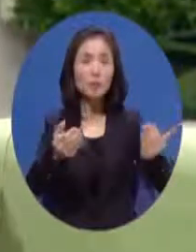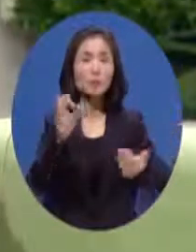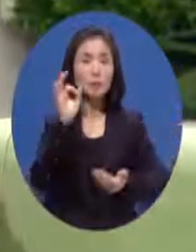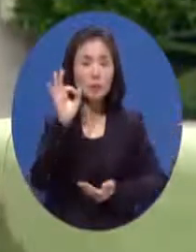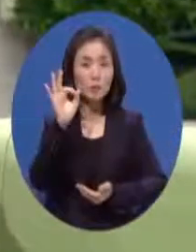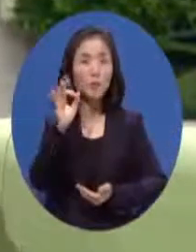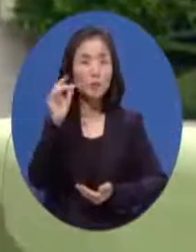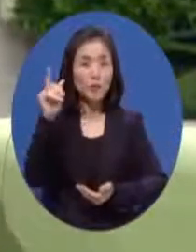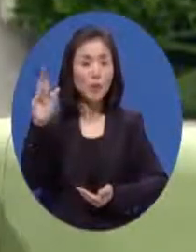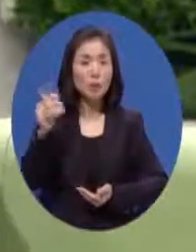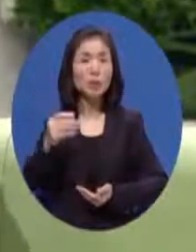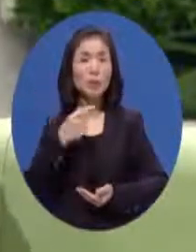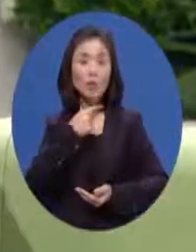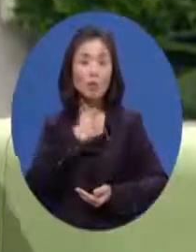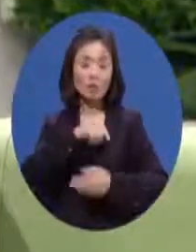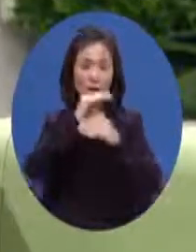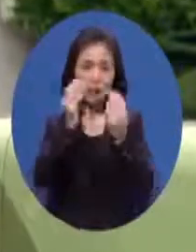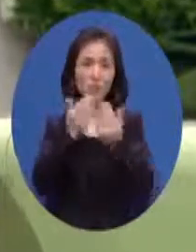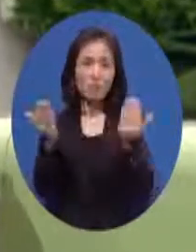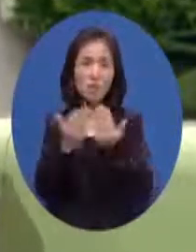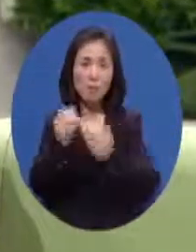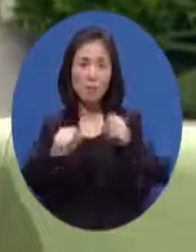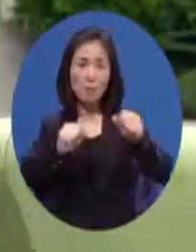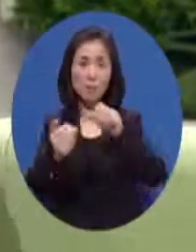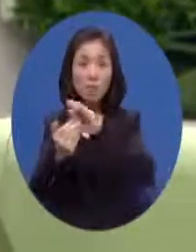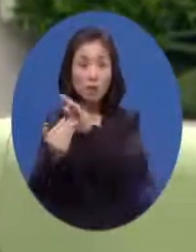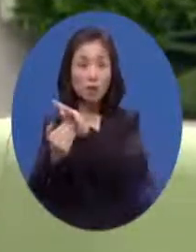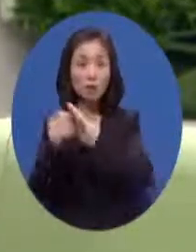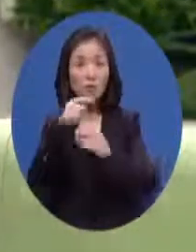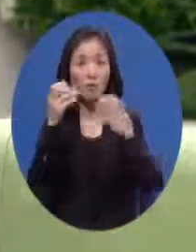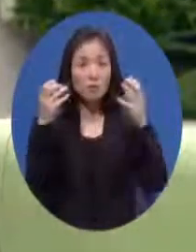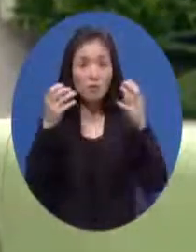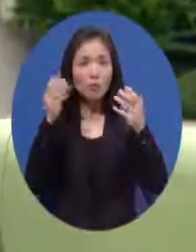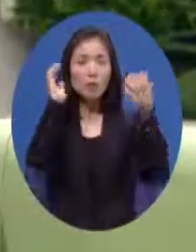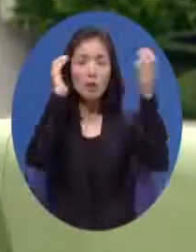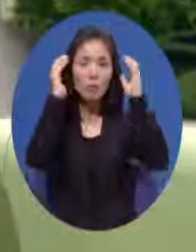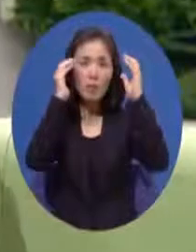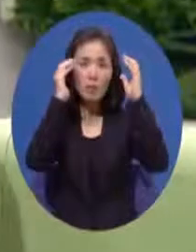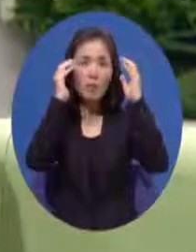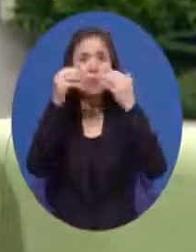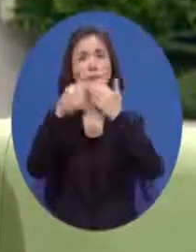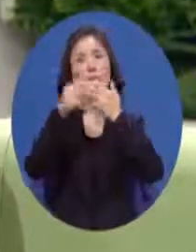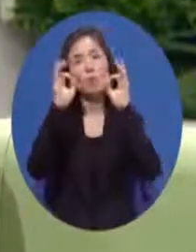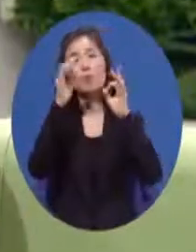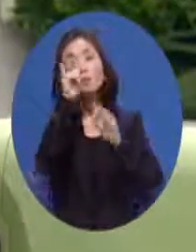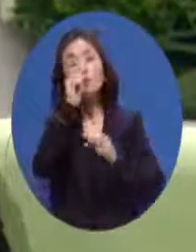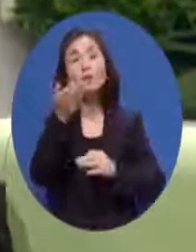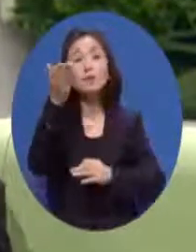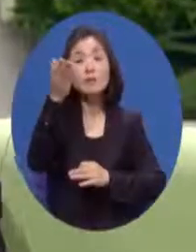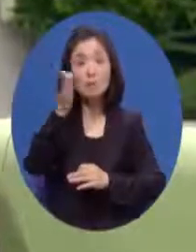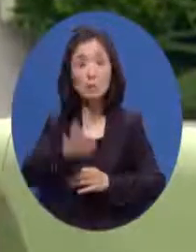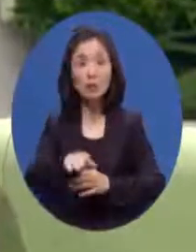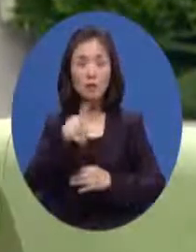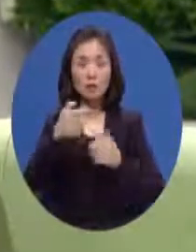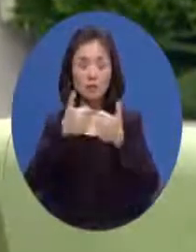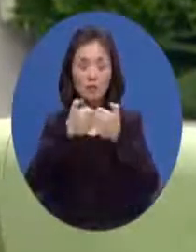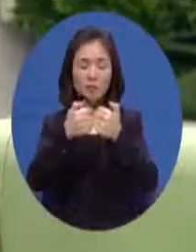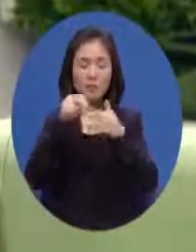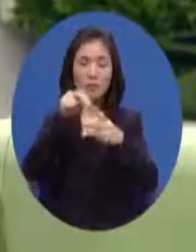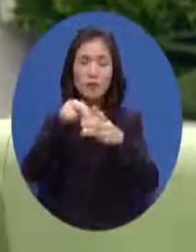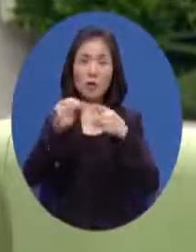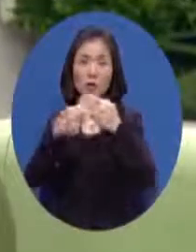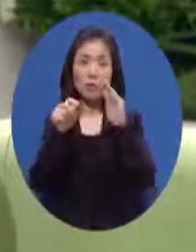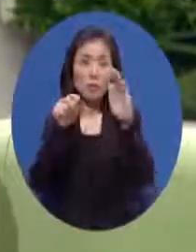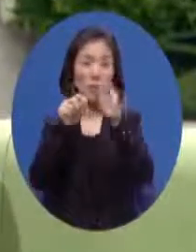그냥 그때그때마다 다 해야 하는 아이들 같은 경우에도 산만하다라고 보일 수 있죠. 그런데 일단 뭐 이런 상담센터나 병원에